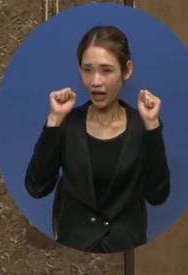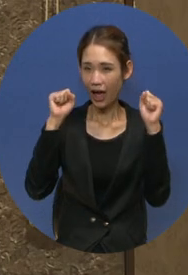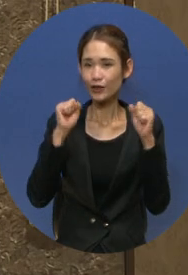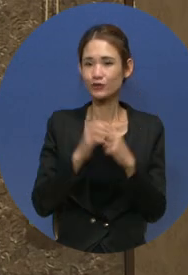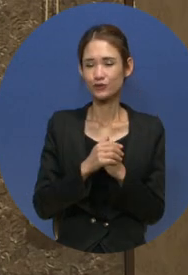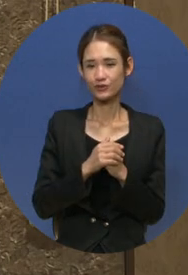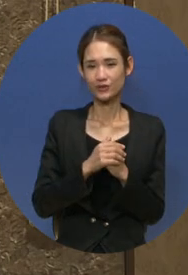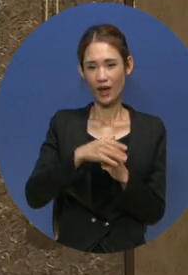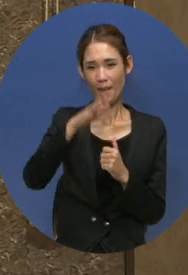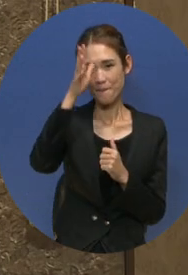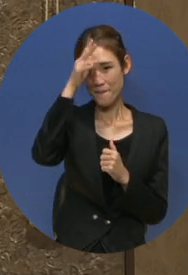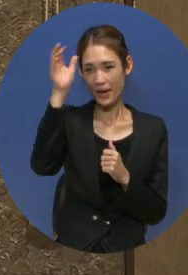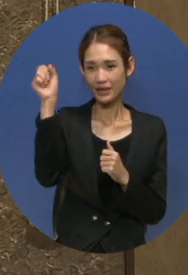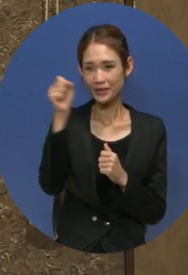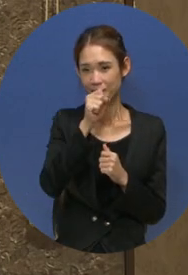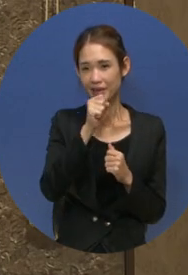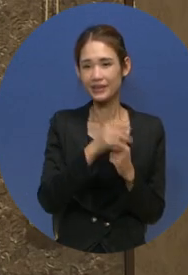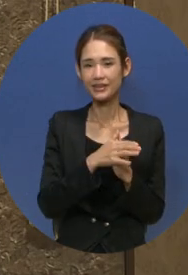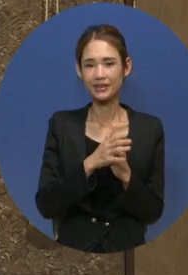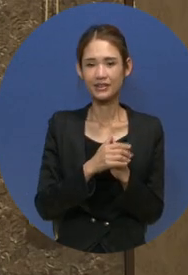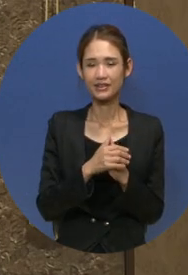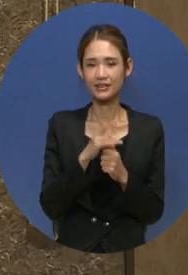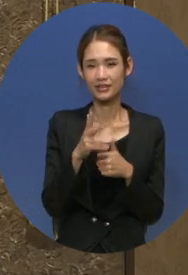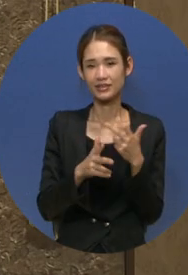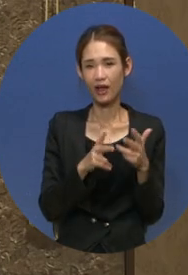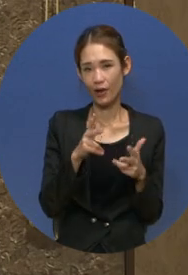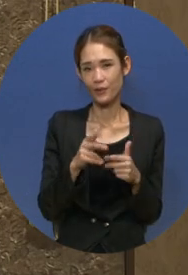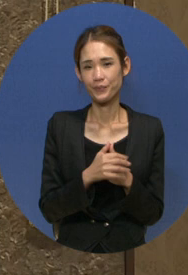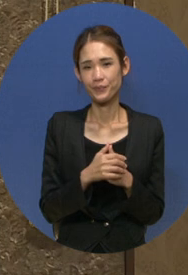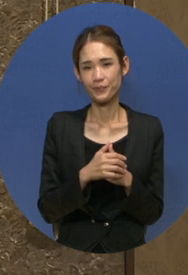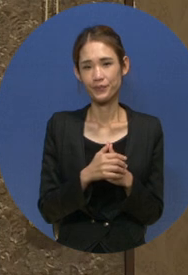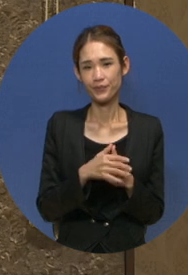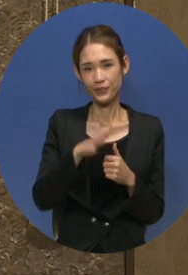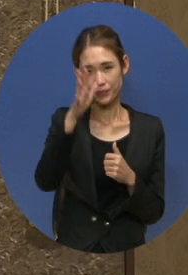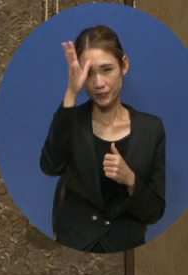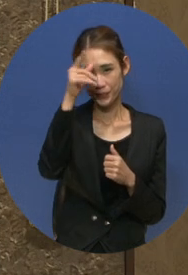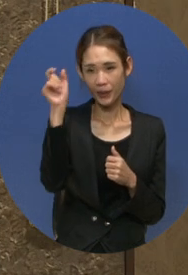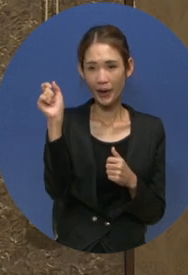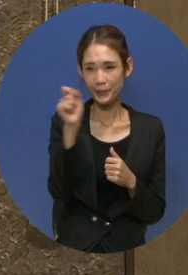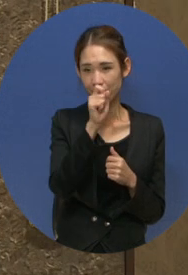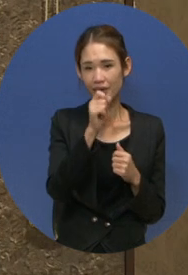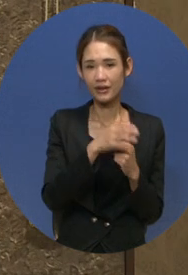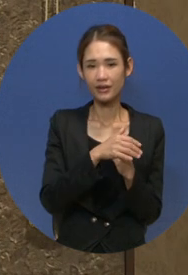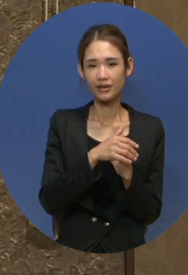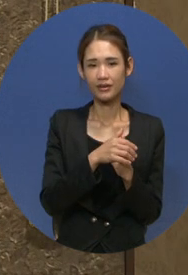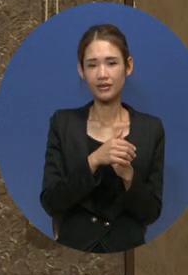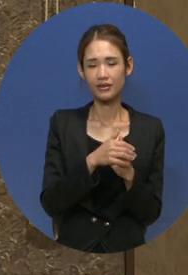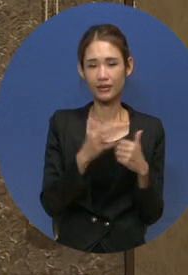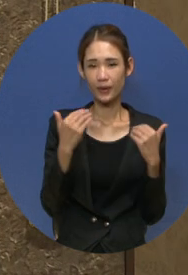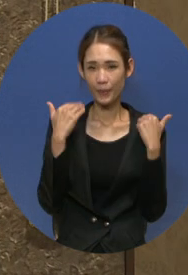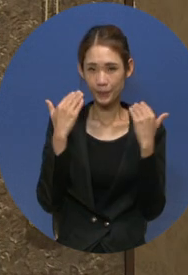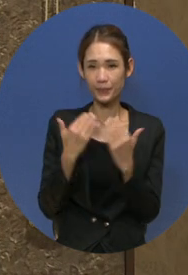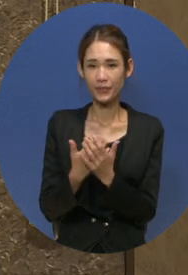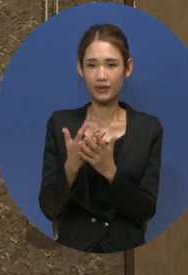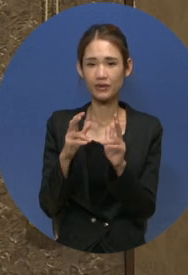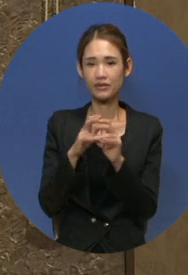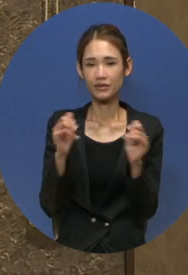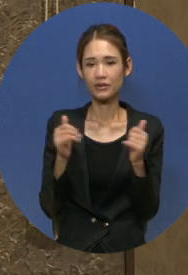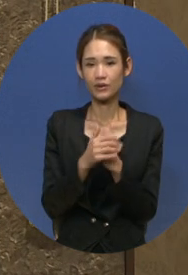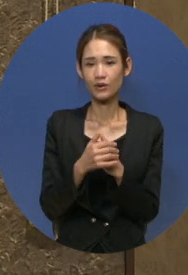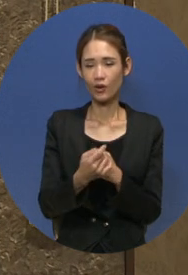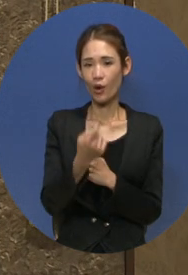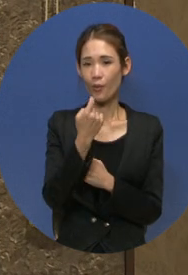예. 배드민턴, 아. 배드민턴 사업인데 네. 배드민턴을 이 우리 발달장애인